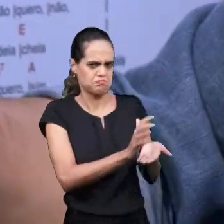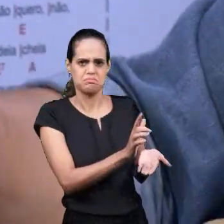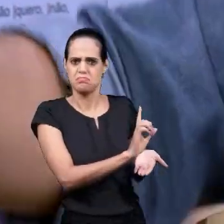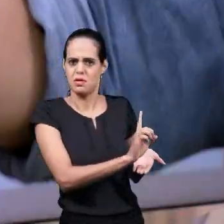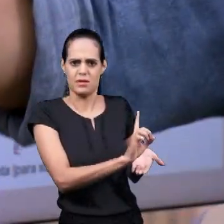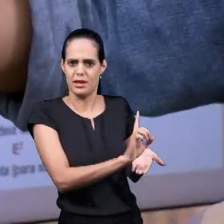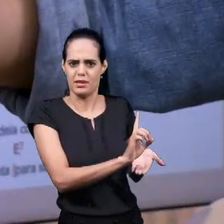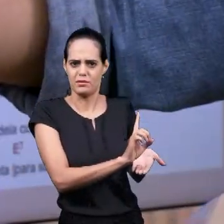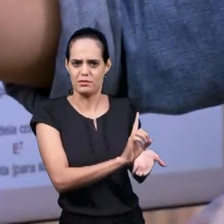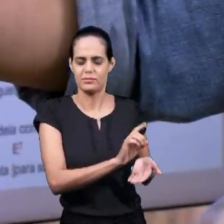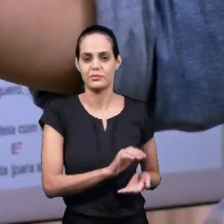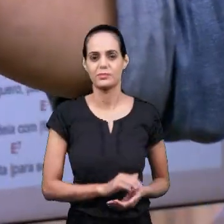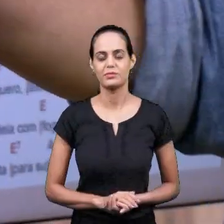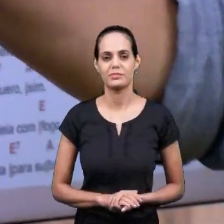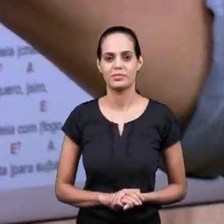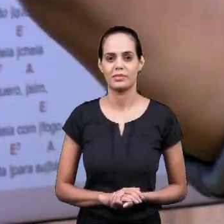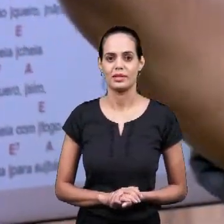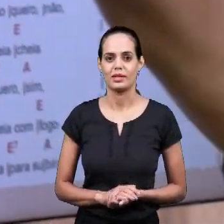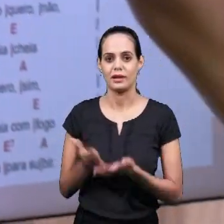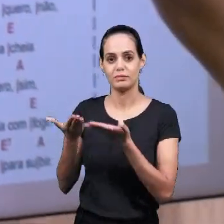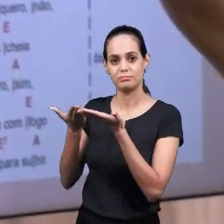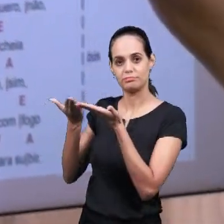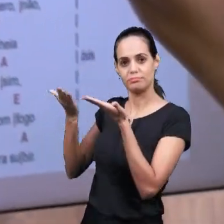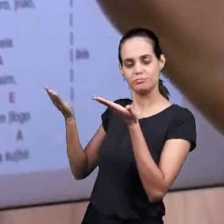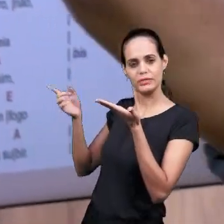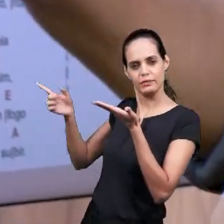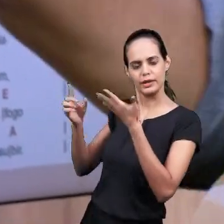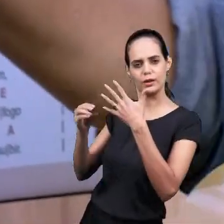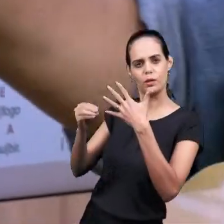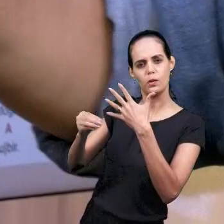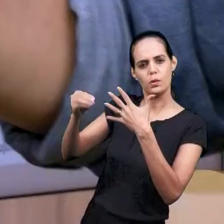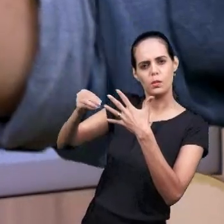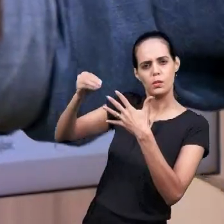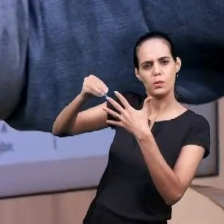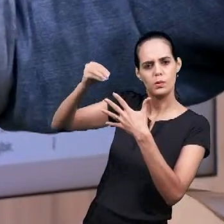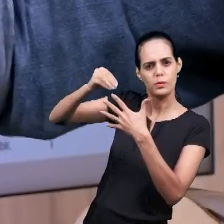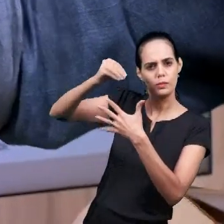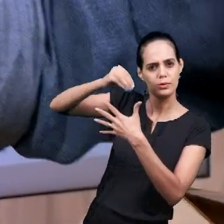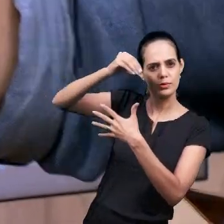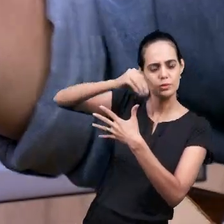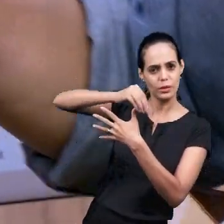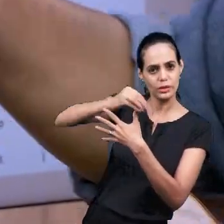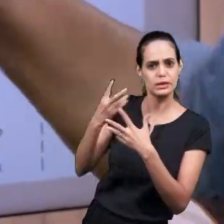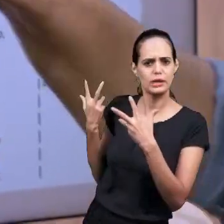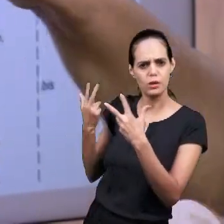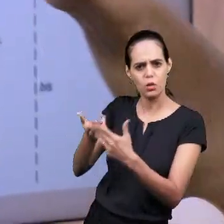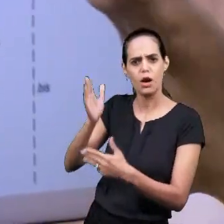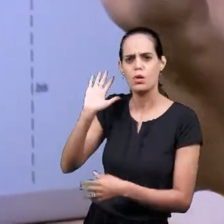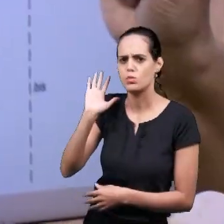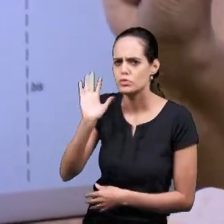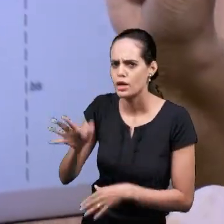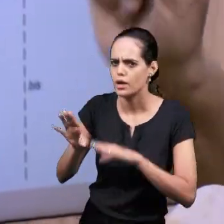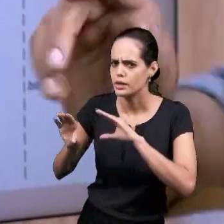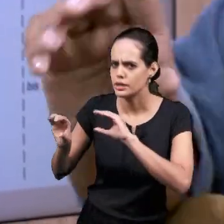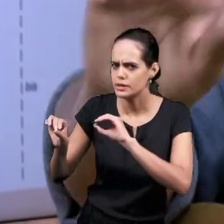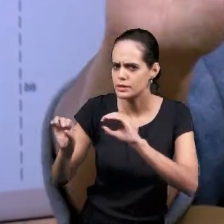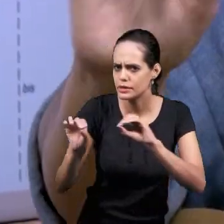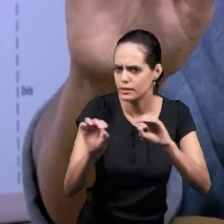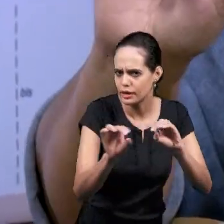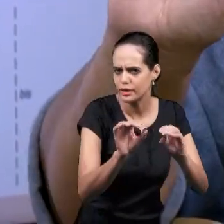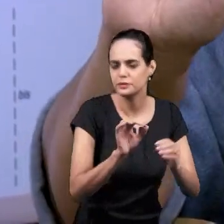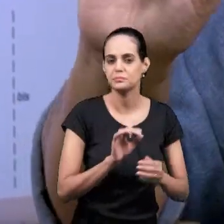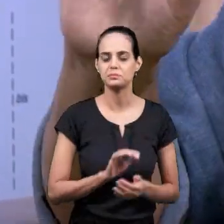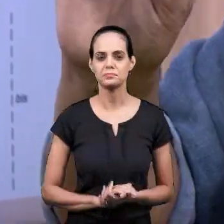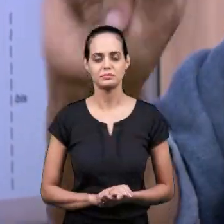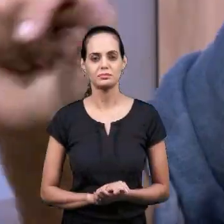ne veux pas ». Et ici, les chiffres se trouvent de la même manière que je vous ai enseigné dans les